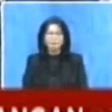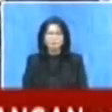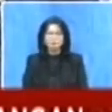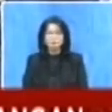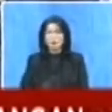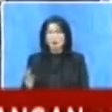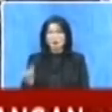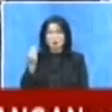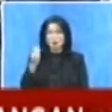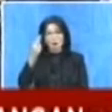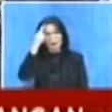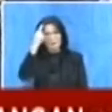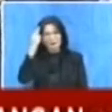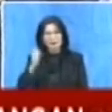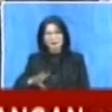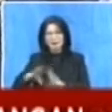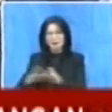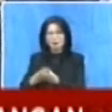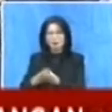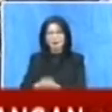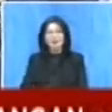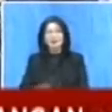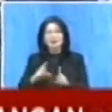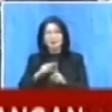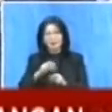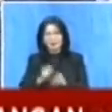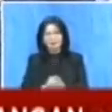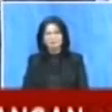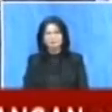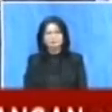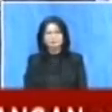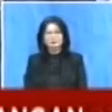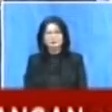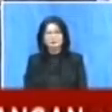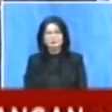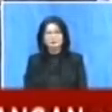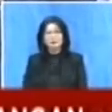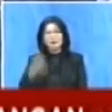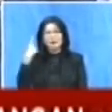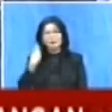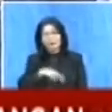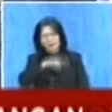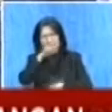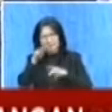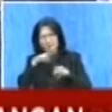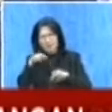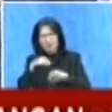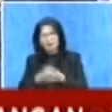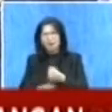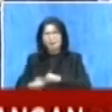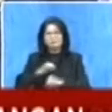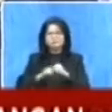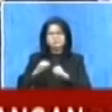Ketua, pimpinan, dan anggota Dewan yang saya hormati, dengan mencermati dinamika perekonomian